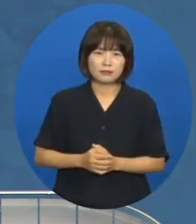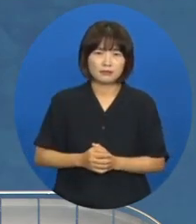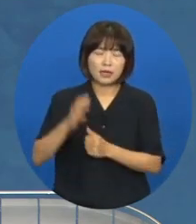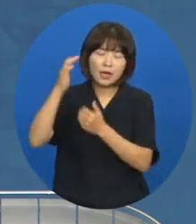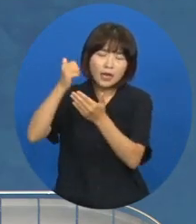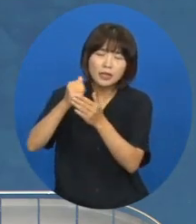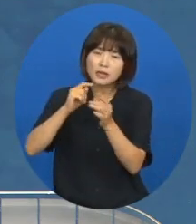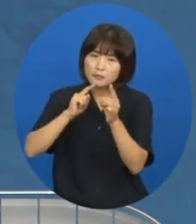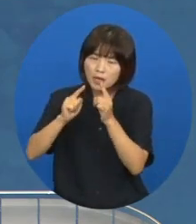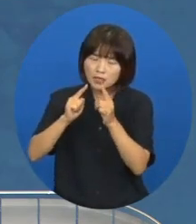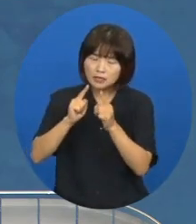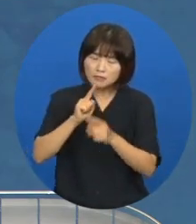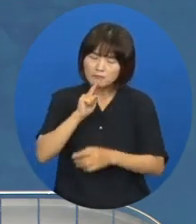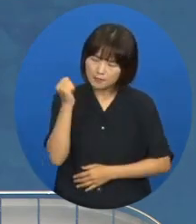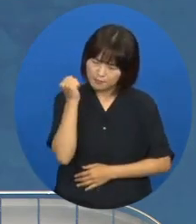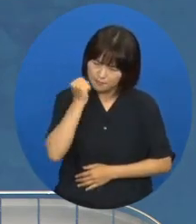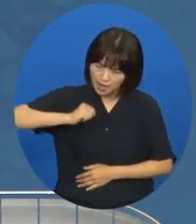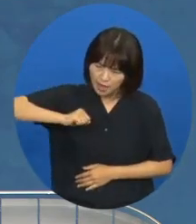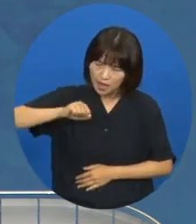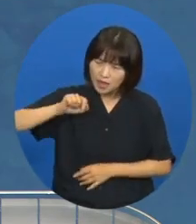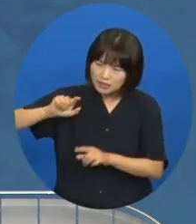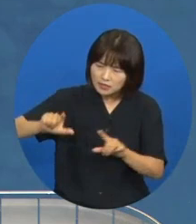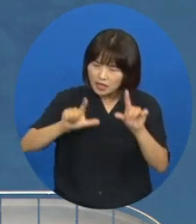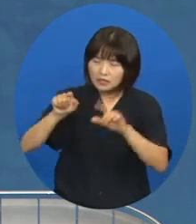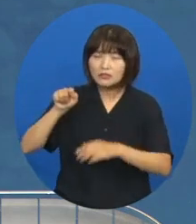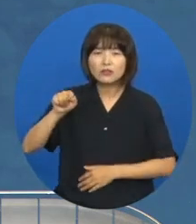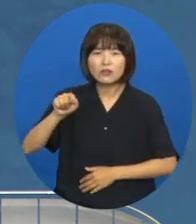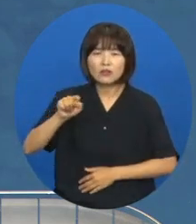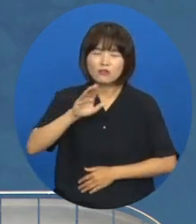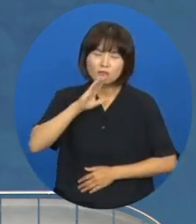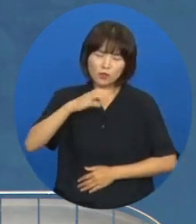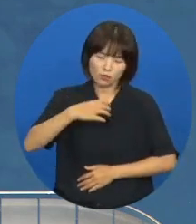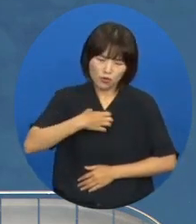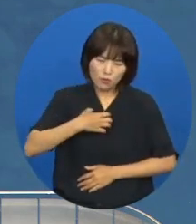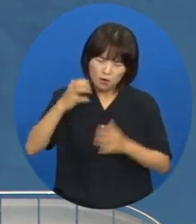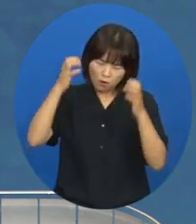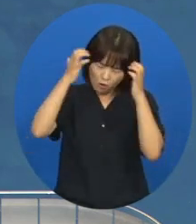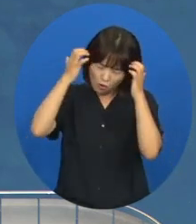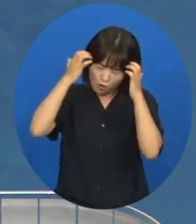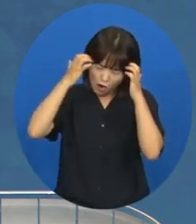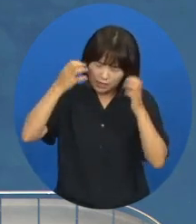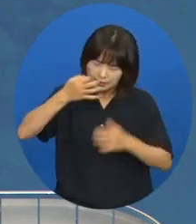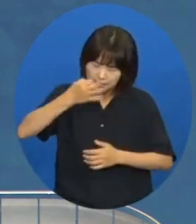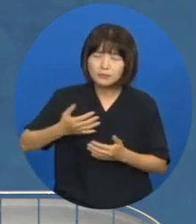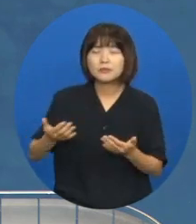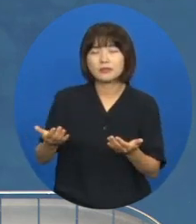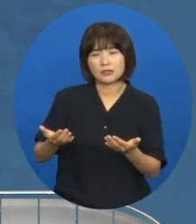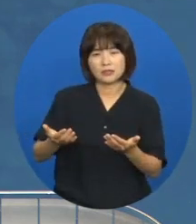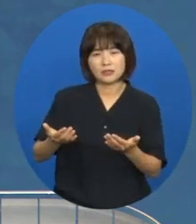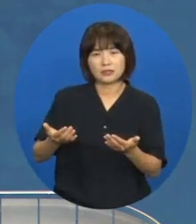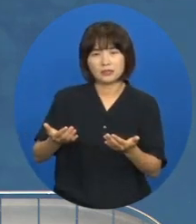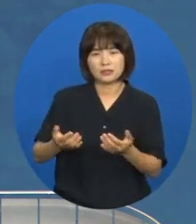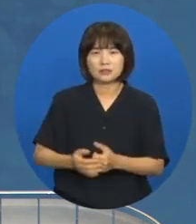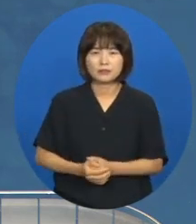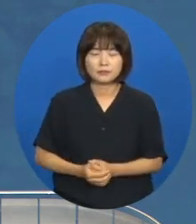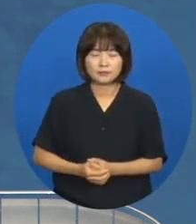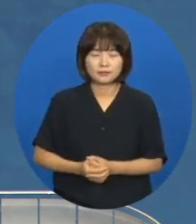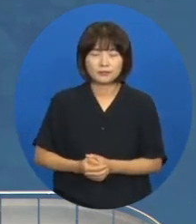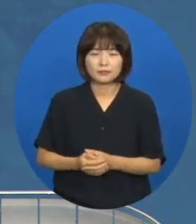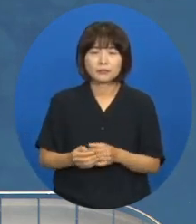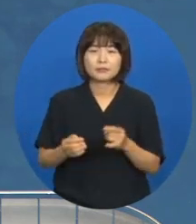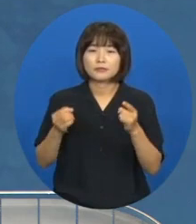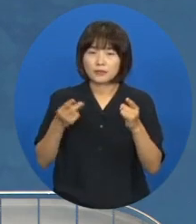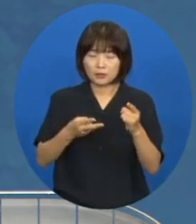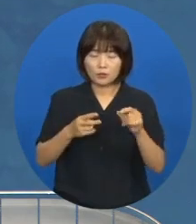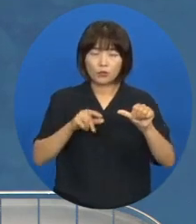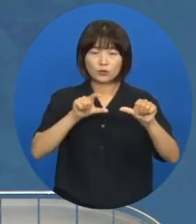하나님의 말씀에 불순종하고 사는 게 너무너무 위험하고 고통스럽고 힘든 일이에요. 에베소서 5장